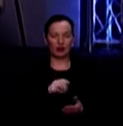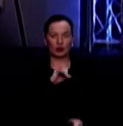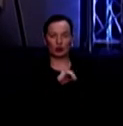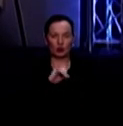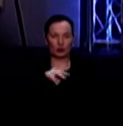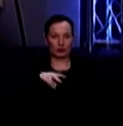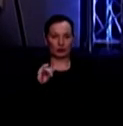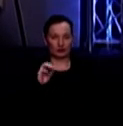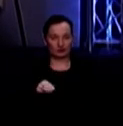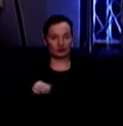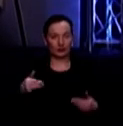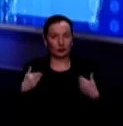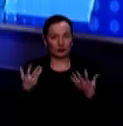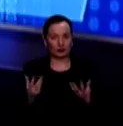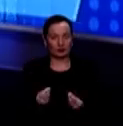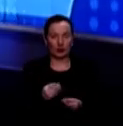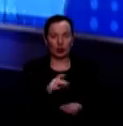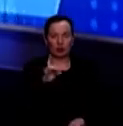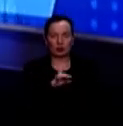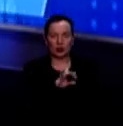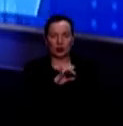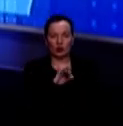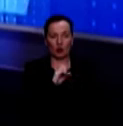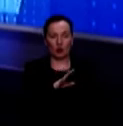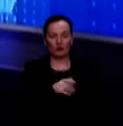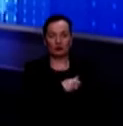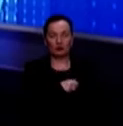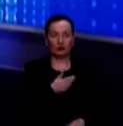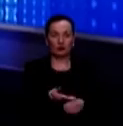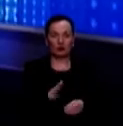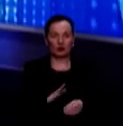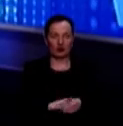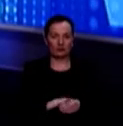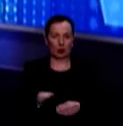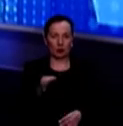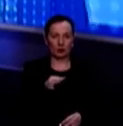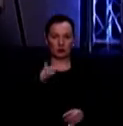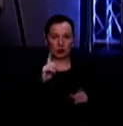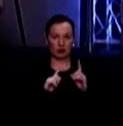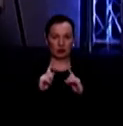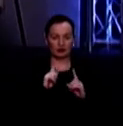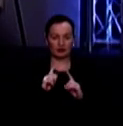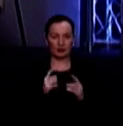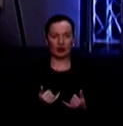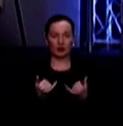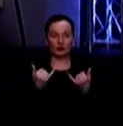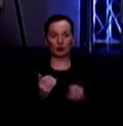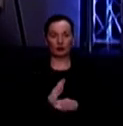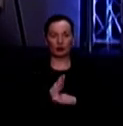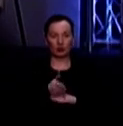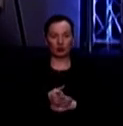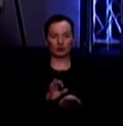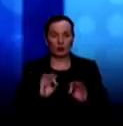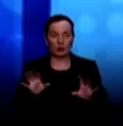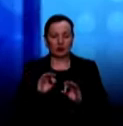день. Та Руслан Рогоб, депутат Полтавської обласної ради. Доброго дня. Вітаю вас. Шановні гості, поясніть, будь ласка,